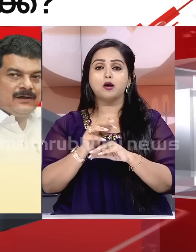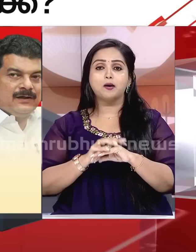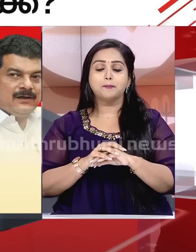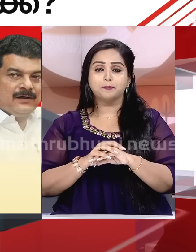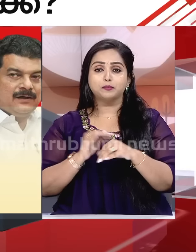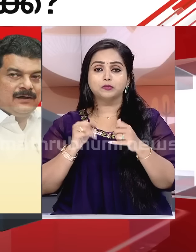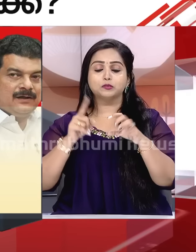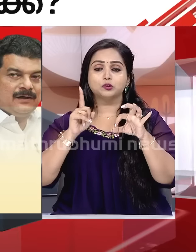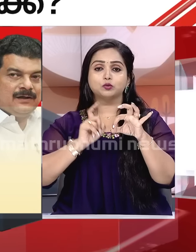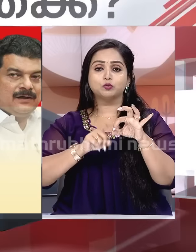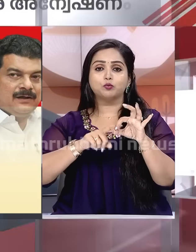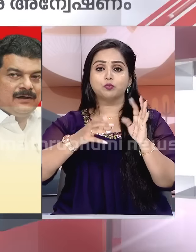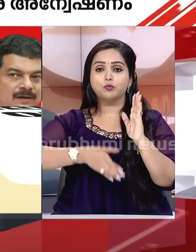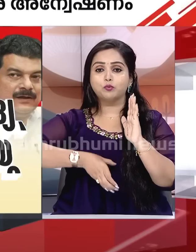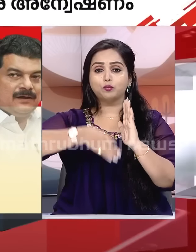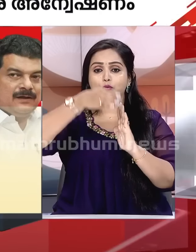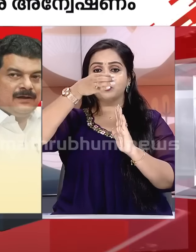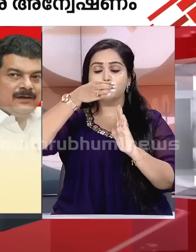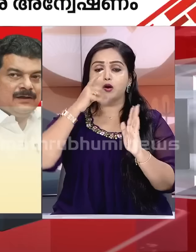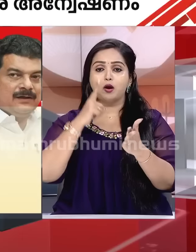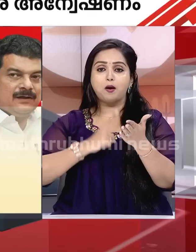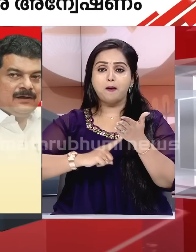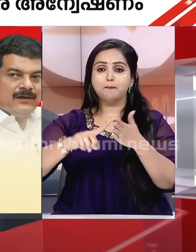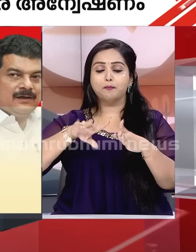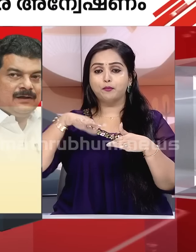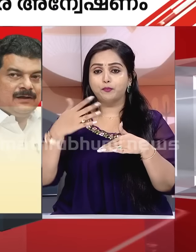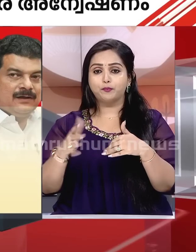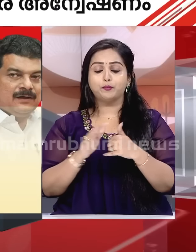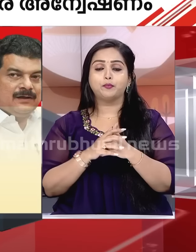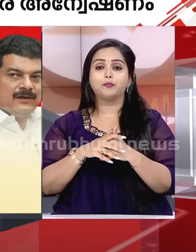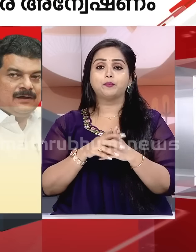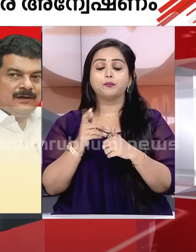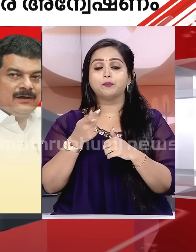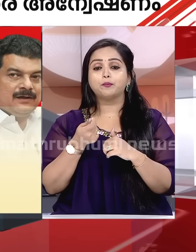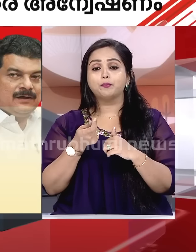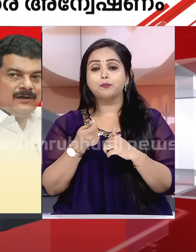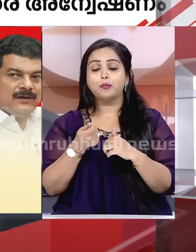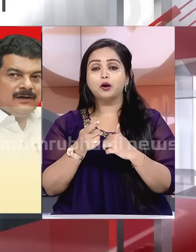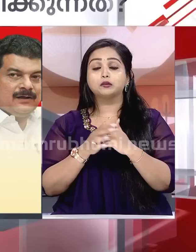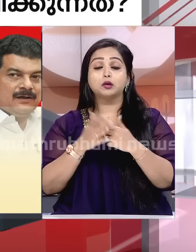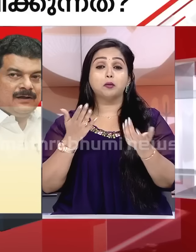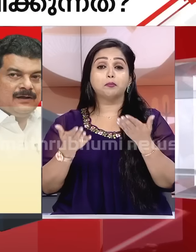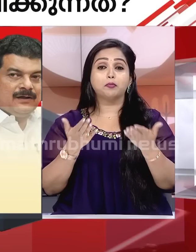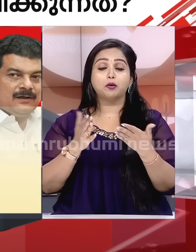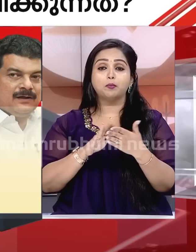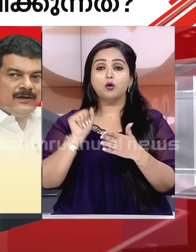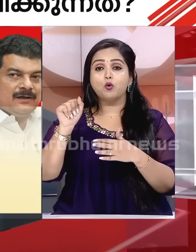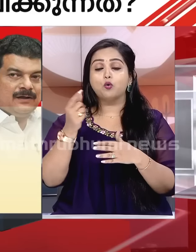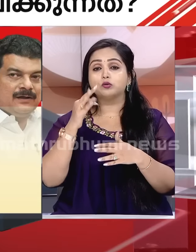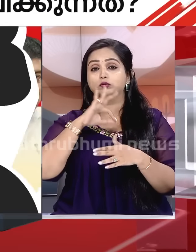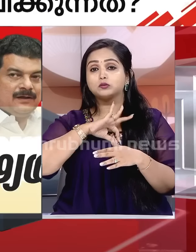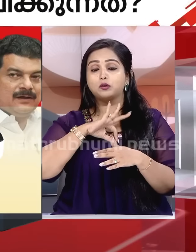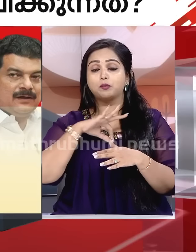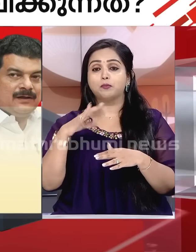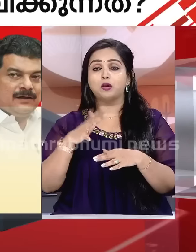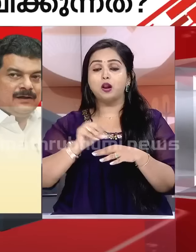12,000 സ്ക്വയർ ഫീറ്റിൻ്റെ 3 നില കെട്ടിടത്തിൻ്റെ പ്ലാൻ അംഗീകരിച്ചു കഴിഞ്ഞിരിക്കുന്നു. അപ്പം പണം അദ്ദേഹത്തിൻ്റെ ശമ്പളത്തിൽ നിന്നല്ലാതെ